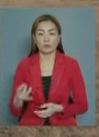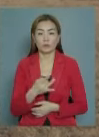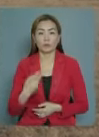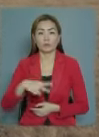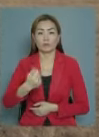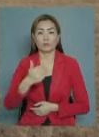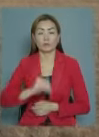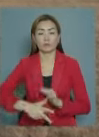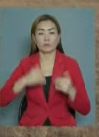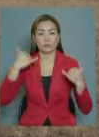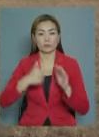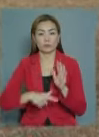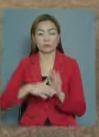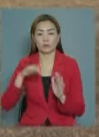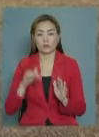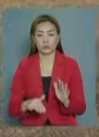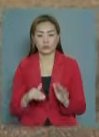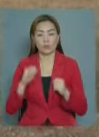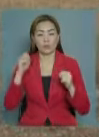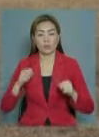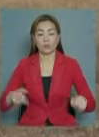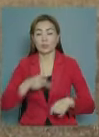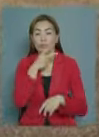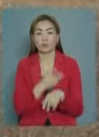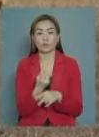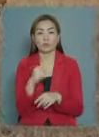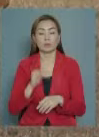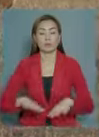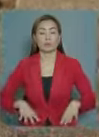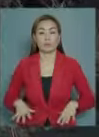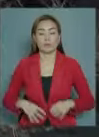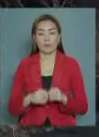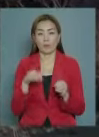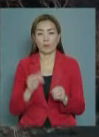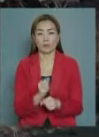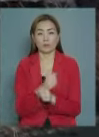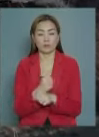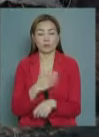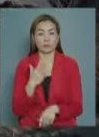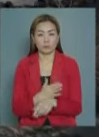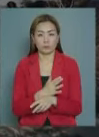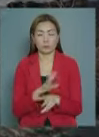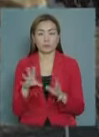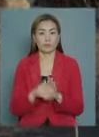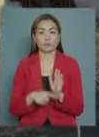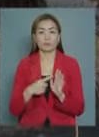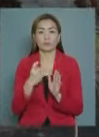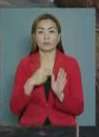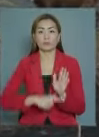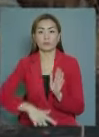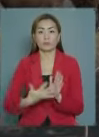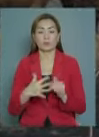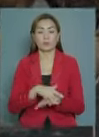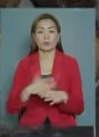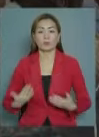Ауданда 21 мың сиыр, 77 мыңнан астам қой ешкі, 12 мың жылқы мен 10 мыңдай түйе малы бар екен. Олар 75